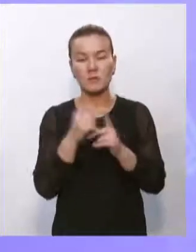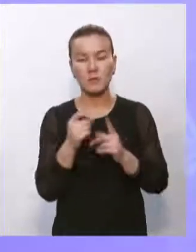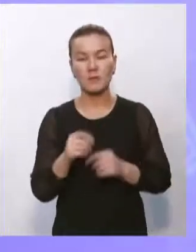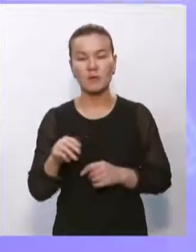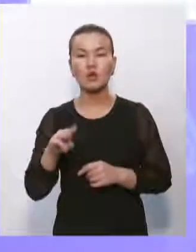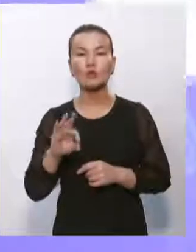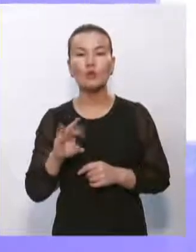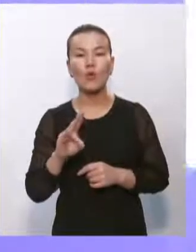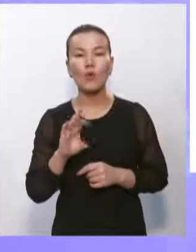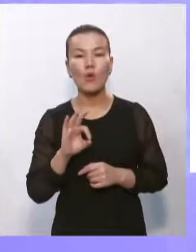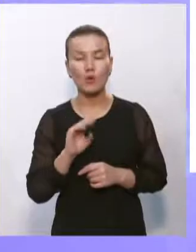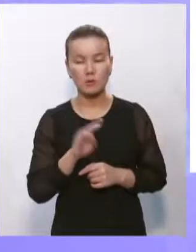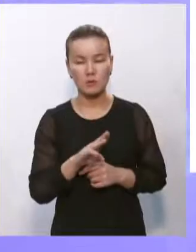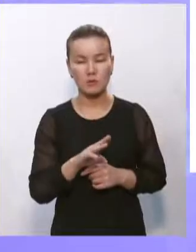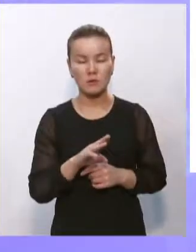Тоңот,